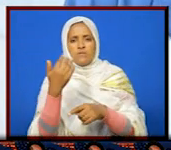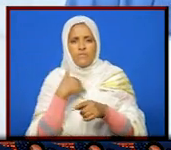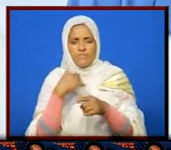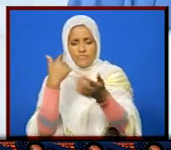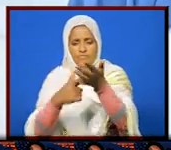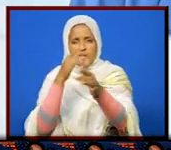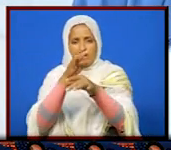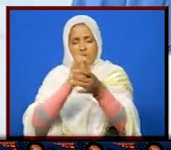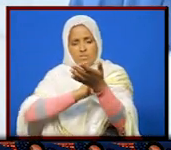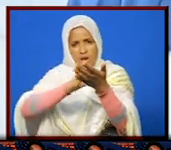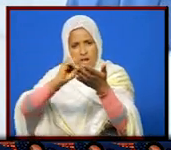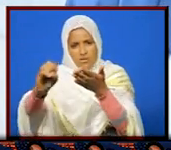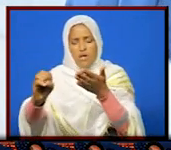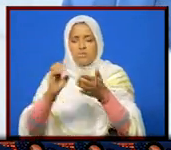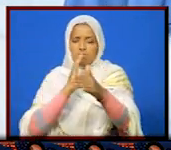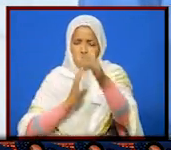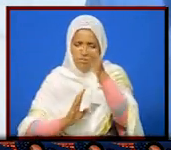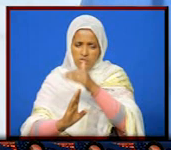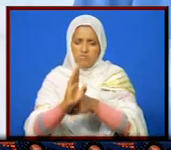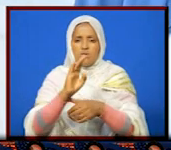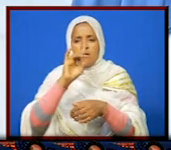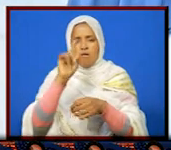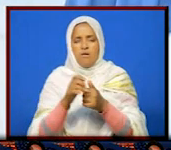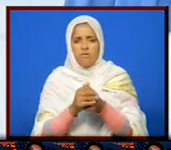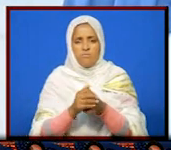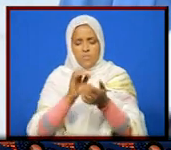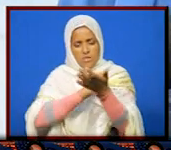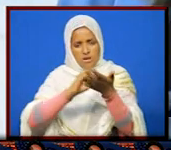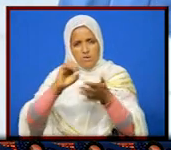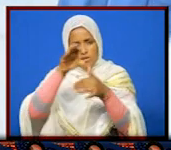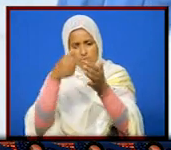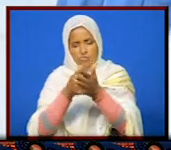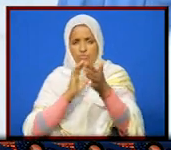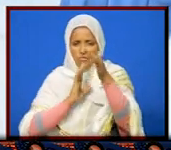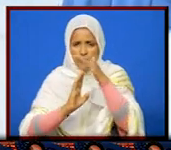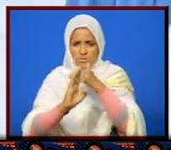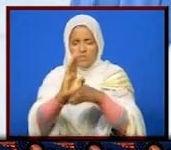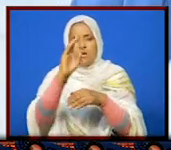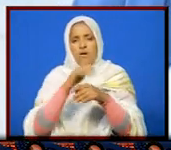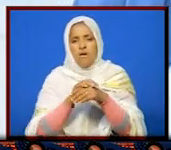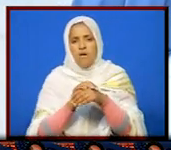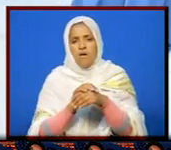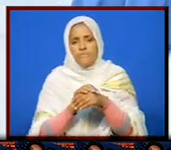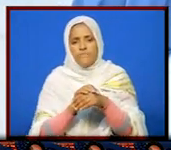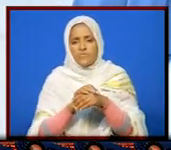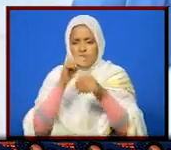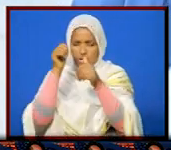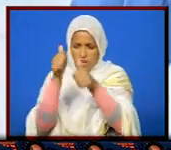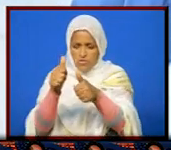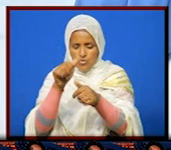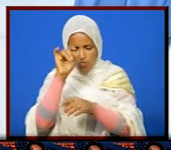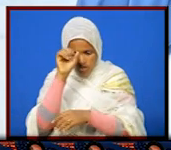ይደረደላቸዋል። ወያወስሁ ጻድቃን በቃለ ትህትና ይላል። ወያወስሁ ጻድቃን በቃለ ትህትና። ጻድቃን